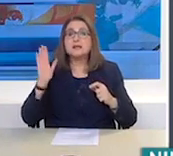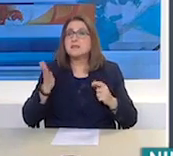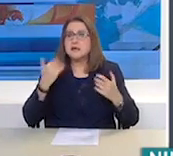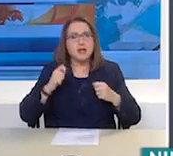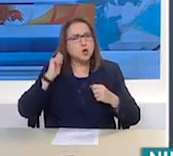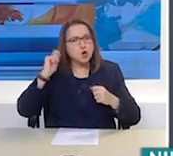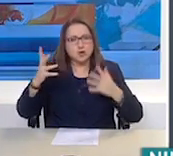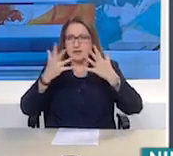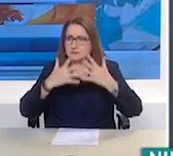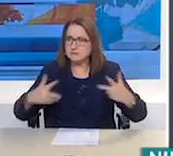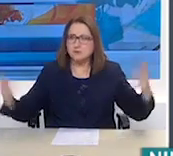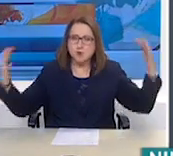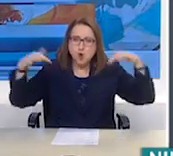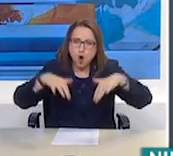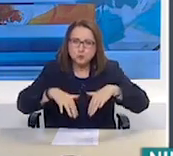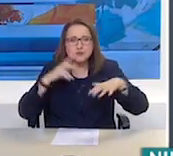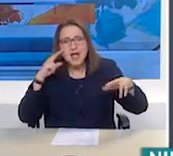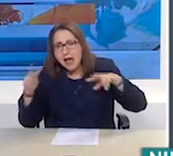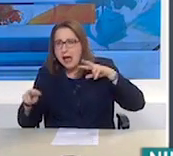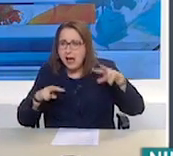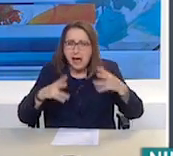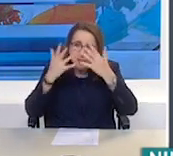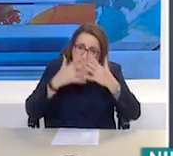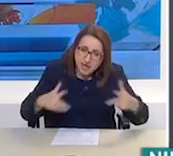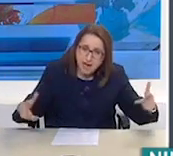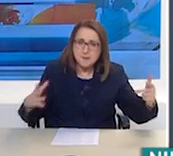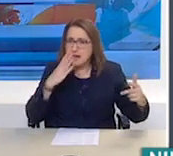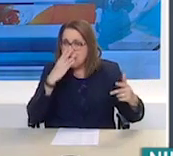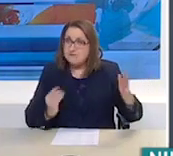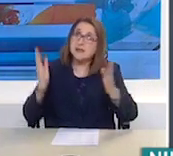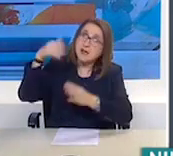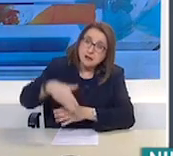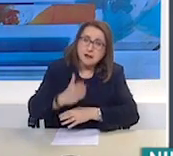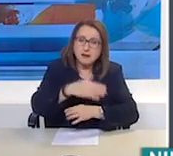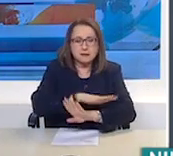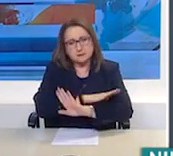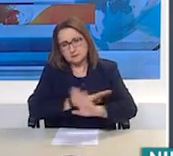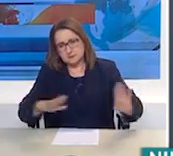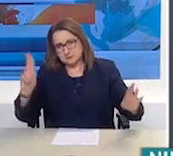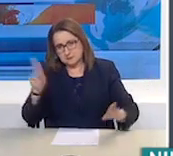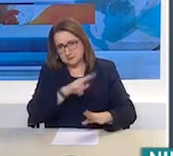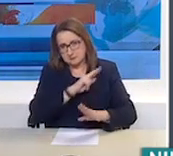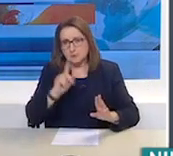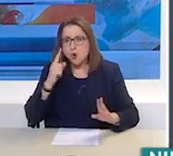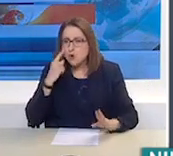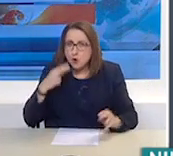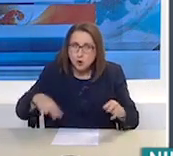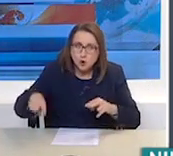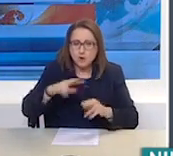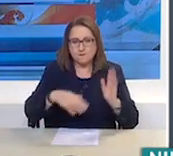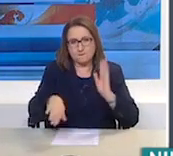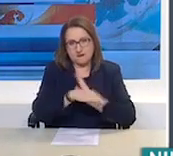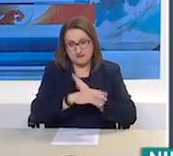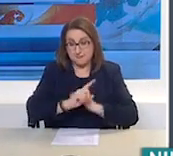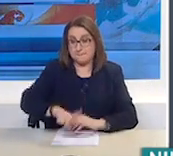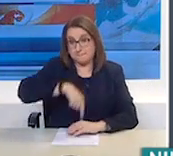παραστάσεις. Συνεχίζοντας, σας γνωρίζουμε τις οικονομικές δραστηριότητες που επανακοινούν κατά το τέταρτο στάδιο επαναφοράς, δηλαδή